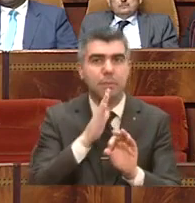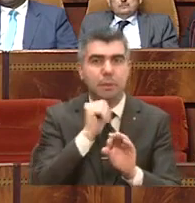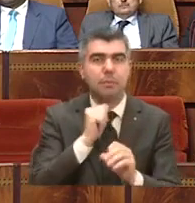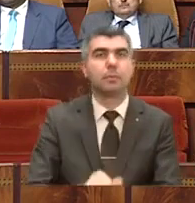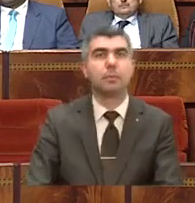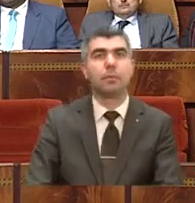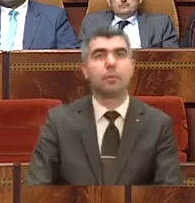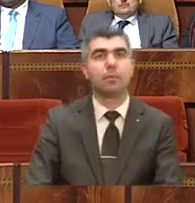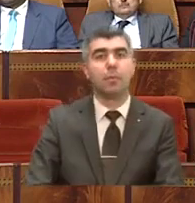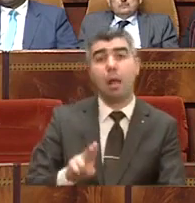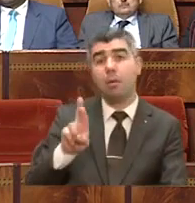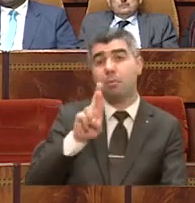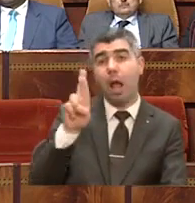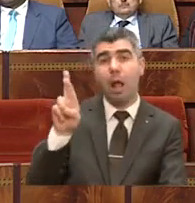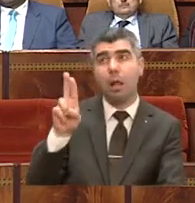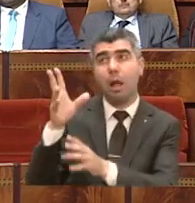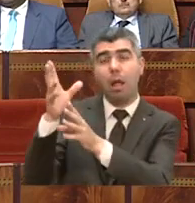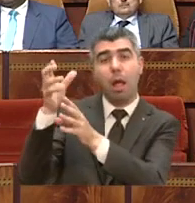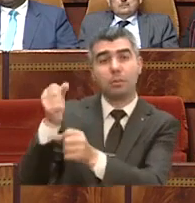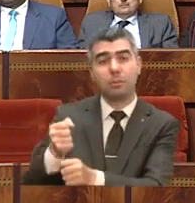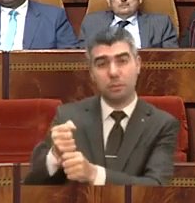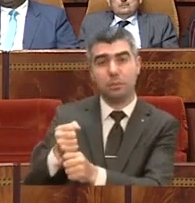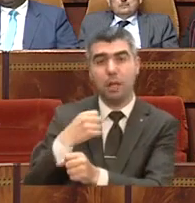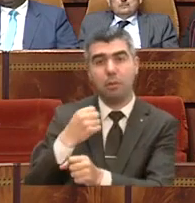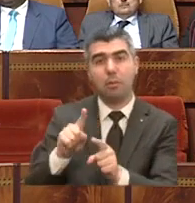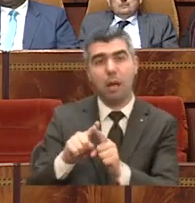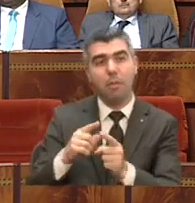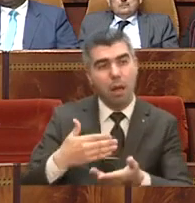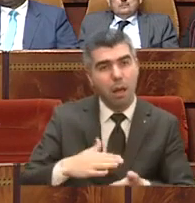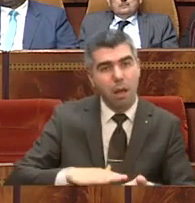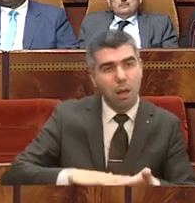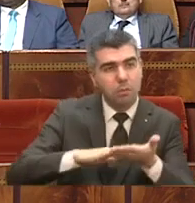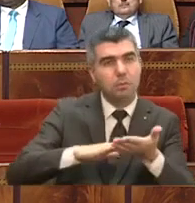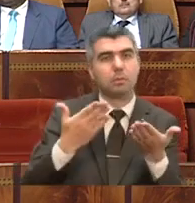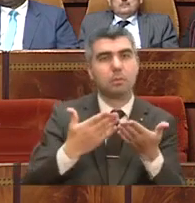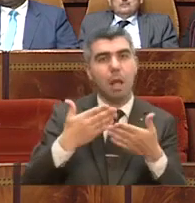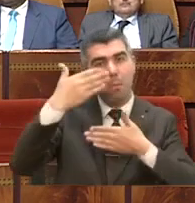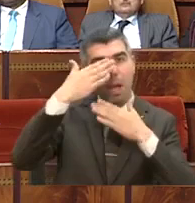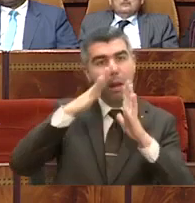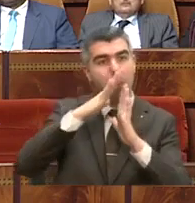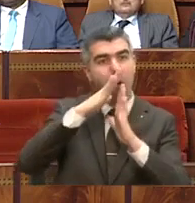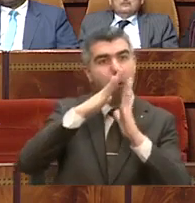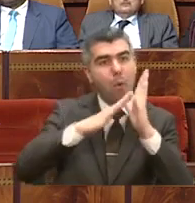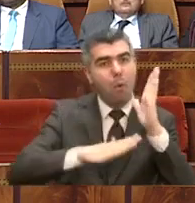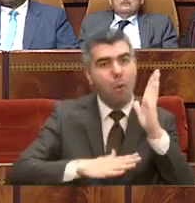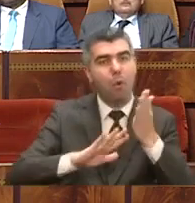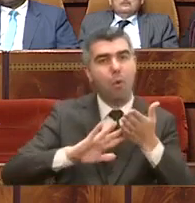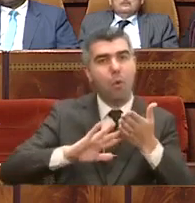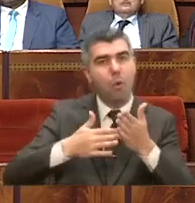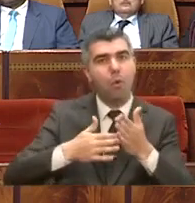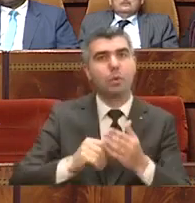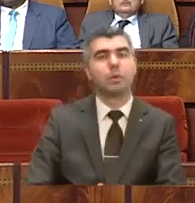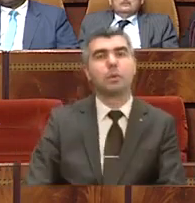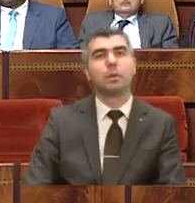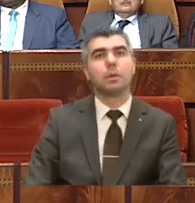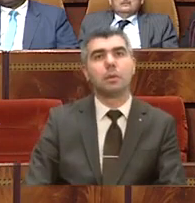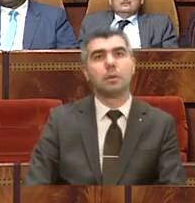ينصرو كيعطي واحد العناية كبيرة لبلادنا وكيجلب لنا مشاريع كبرى وضخمة، ولكن كنلقاو على أنه